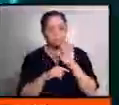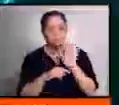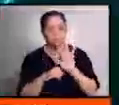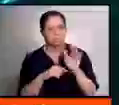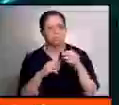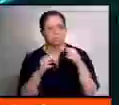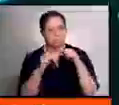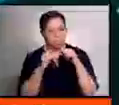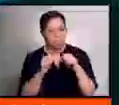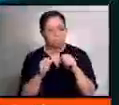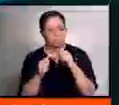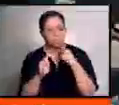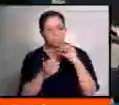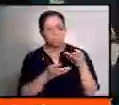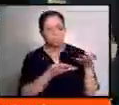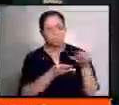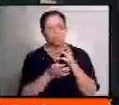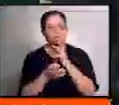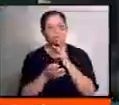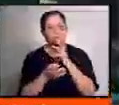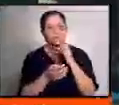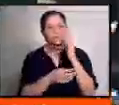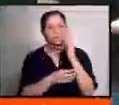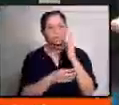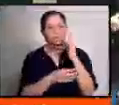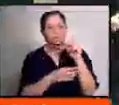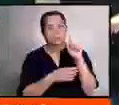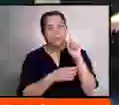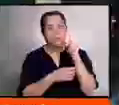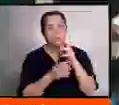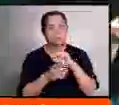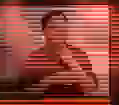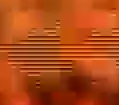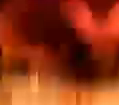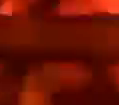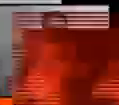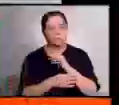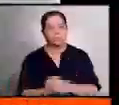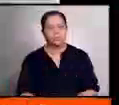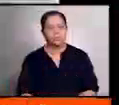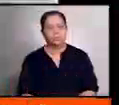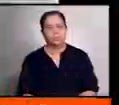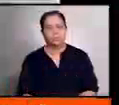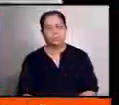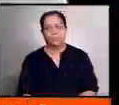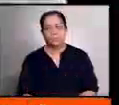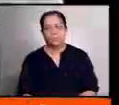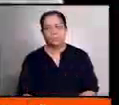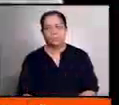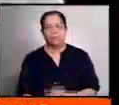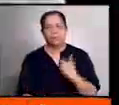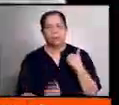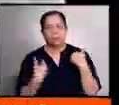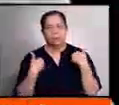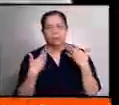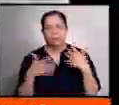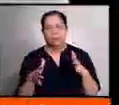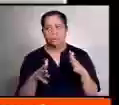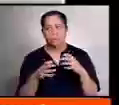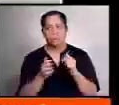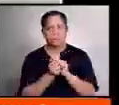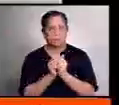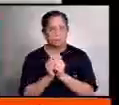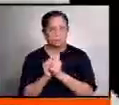14. Tuloy pa rin ang pagrarasyon ng 40 water tankers ng Manila. We have already made a lot